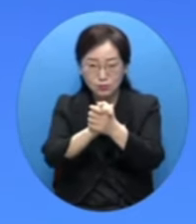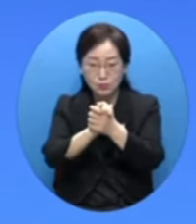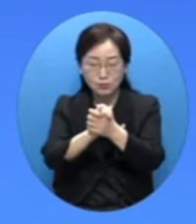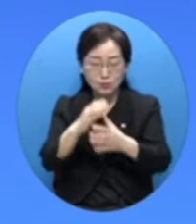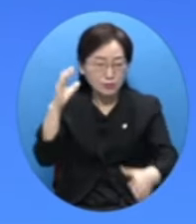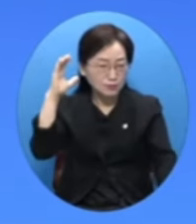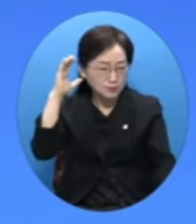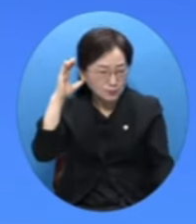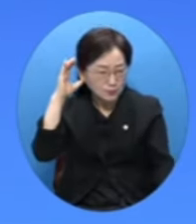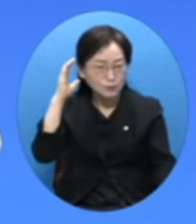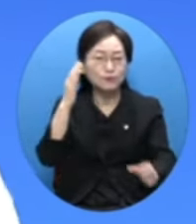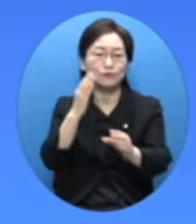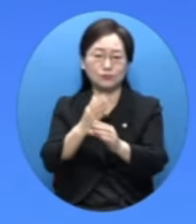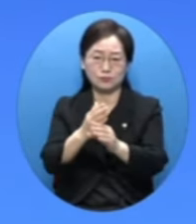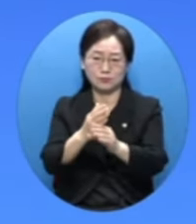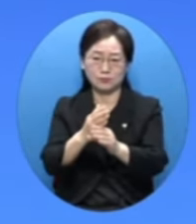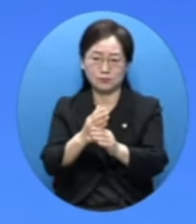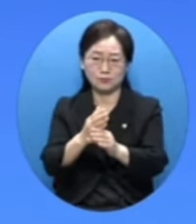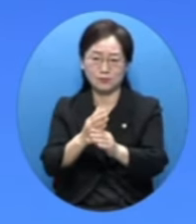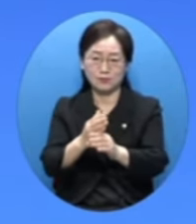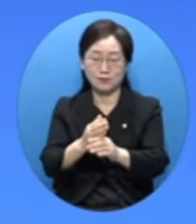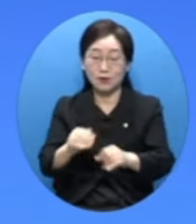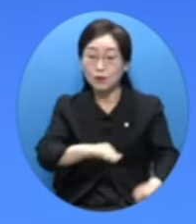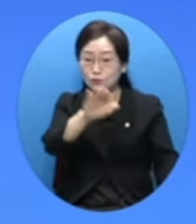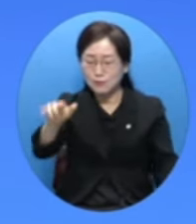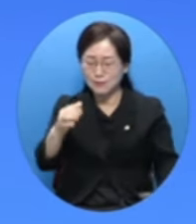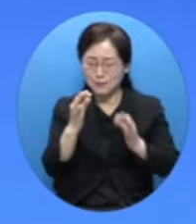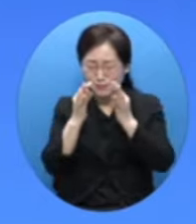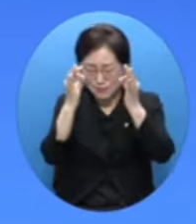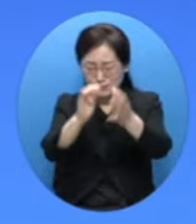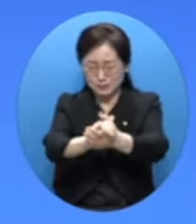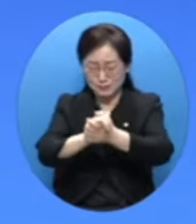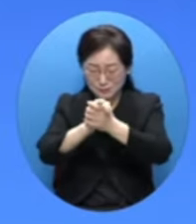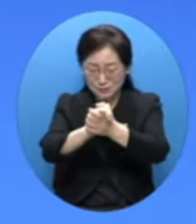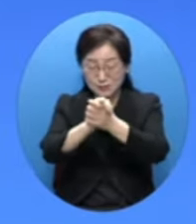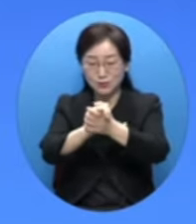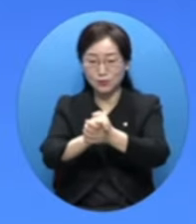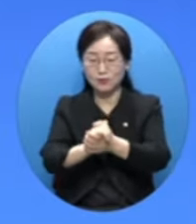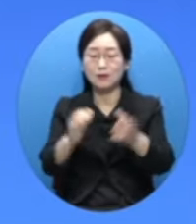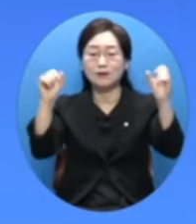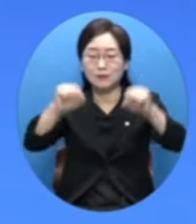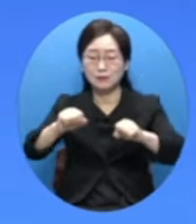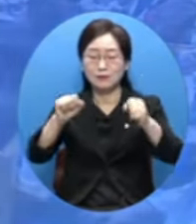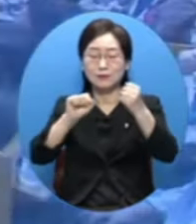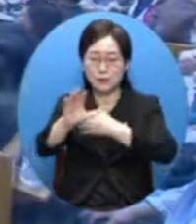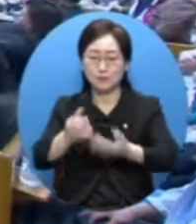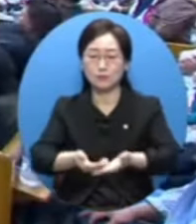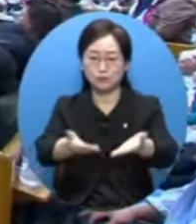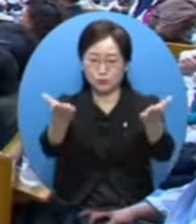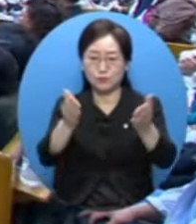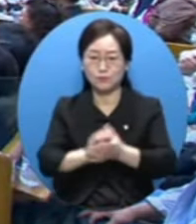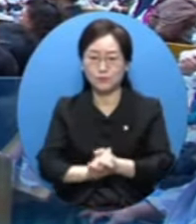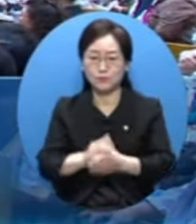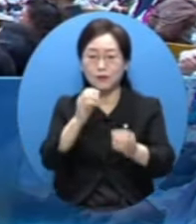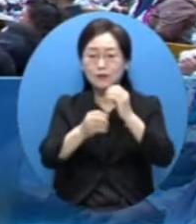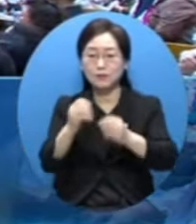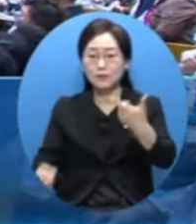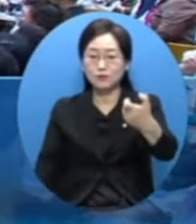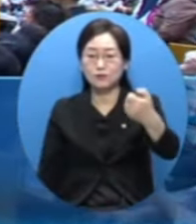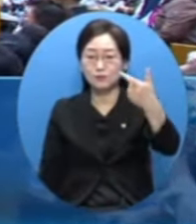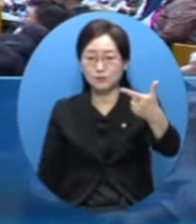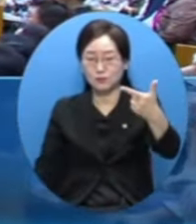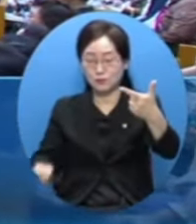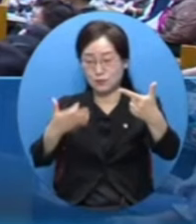귀를 기울이고 계시고 우리들의 간절한 기도에 응답하시는 것입니다. 시편 66편